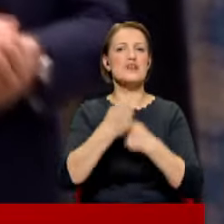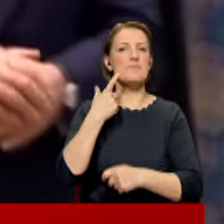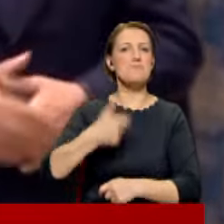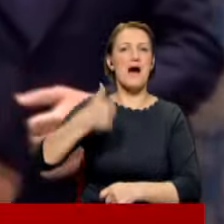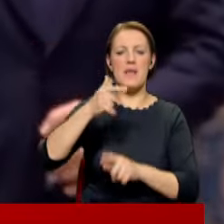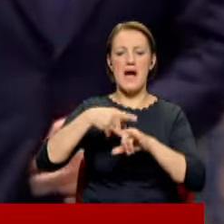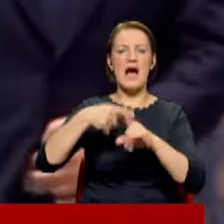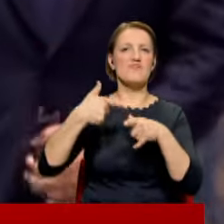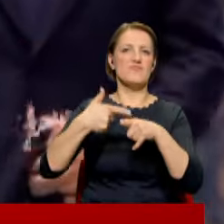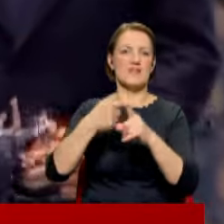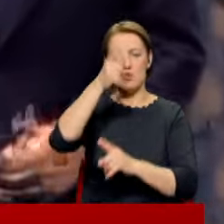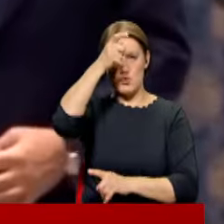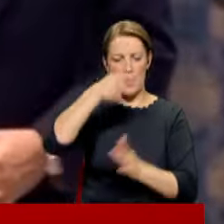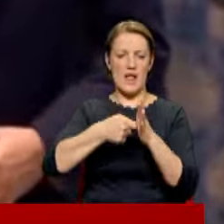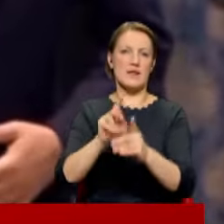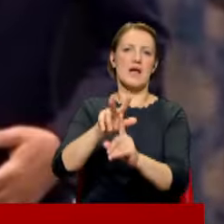Hakan Fidan da katıldı.